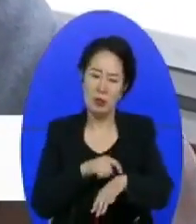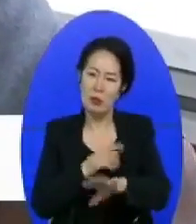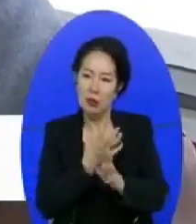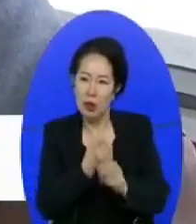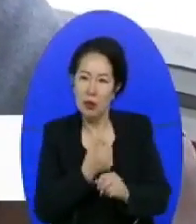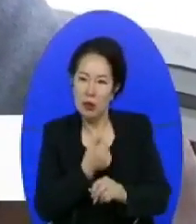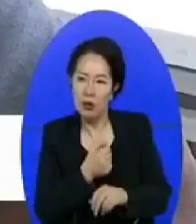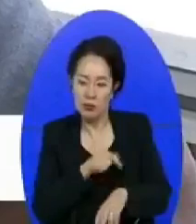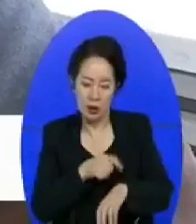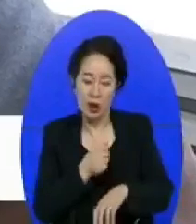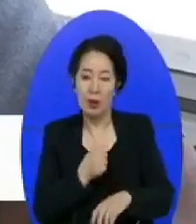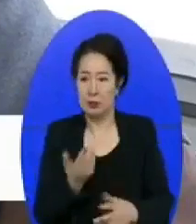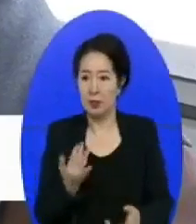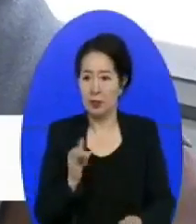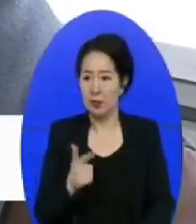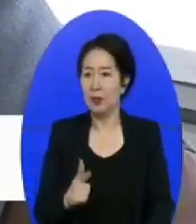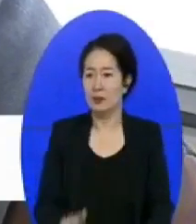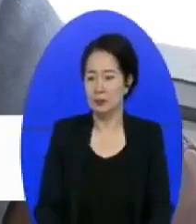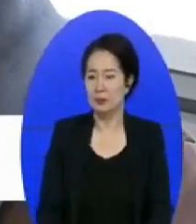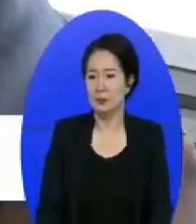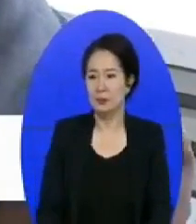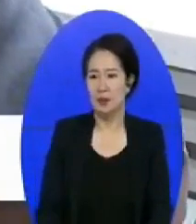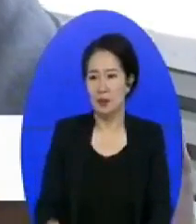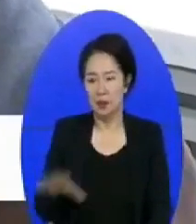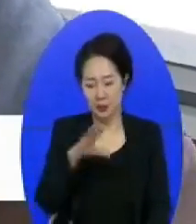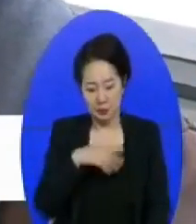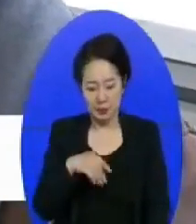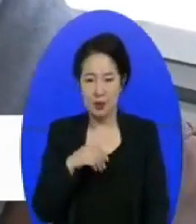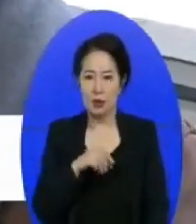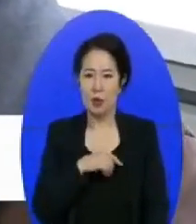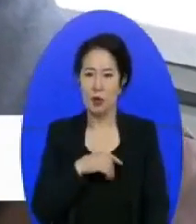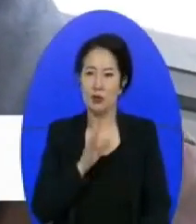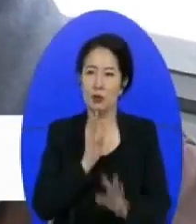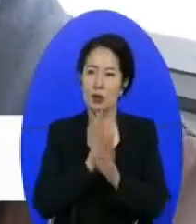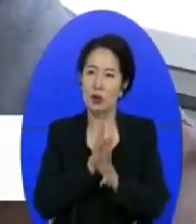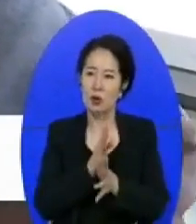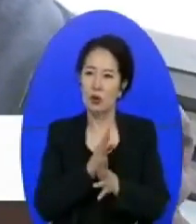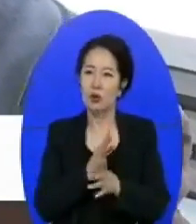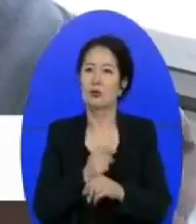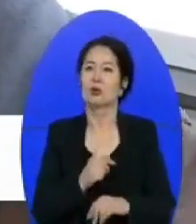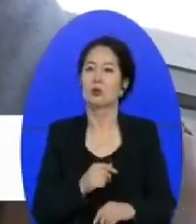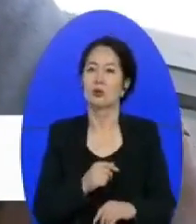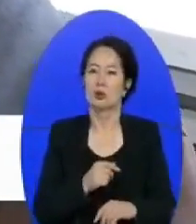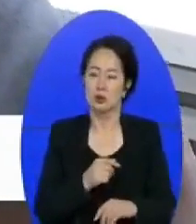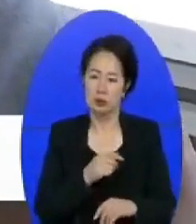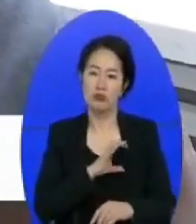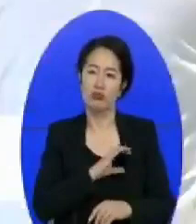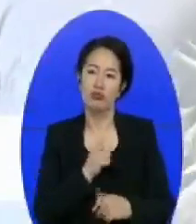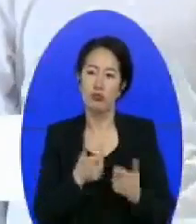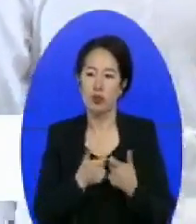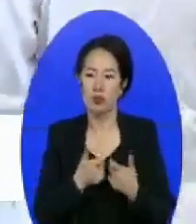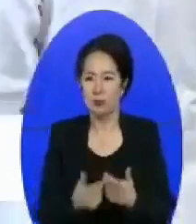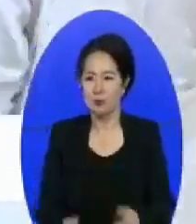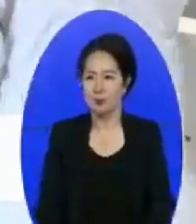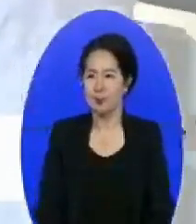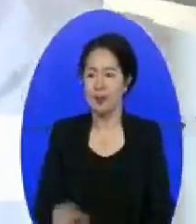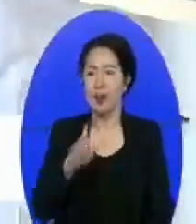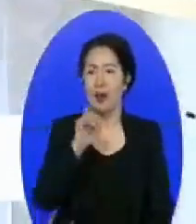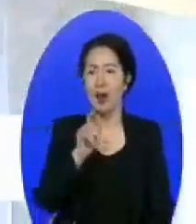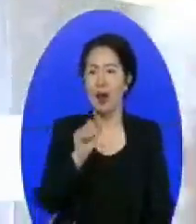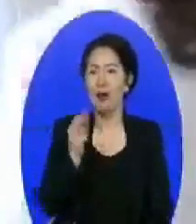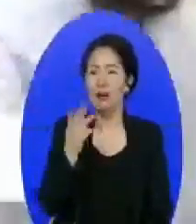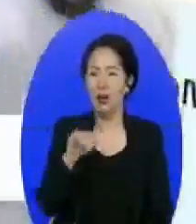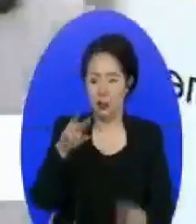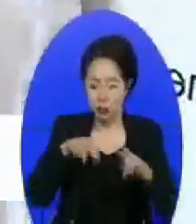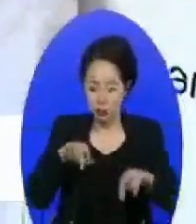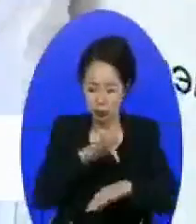үлээ. Тийм үлээ. Одоо бидний хувьд бол яг нэг ооч юу дугаар таатад болсон байна. Хавдар судлалын